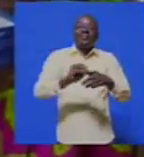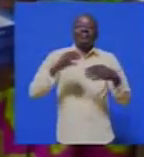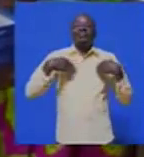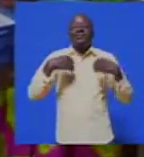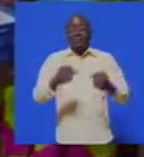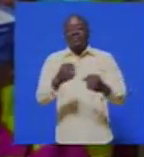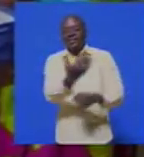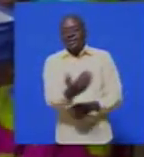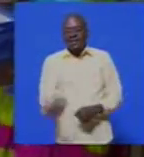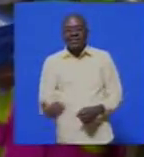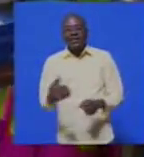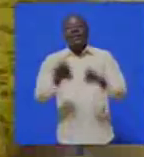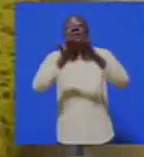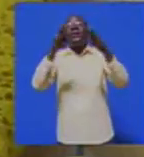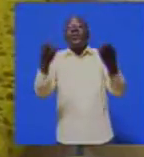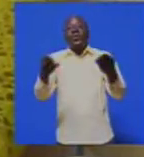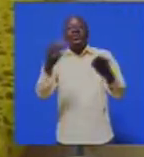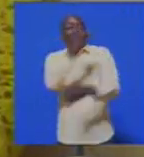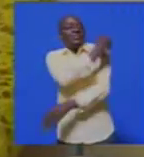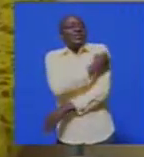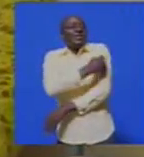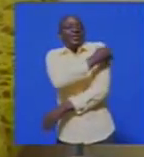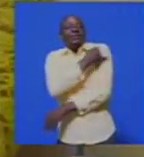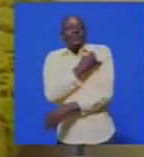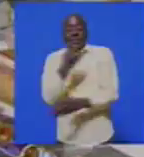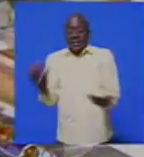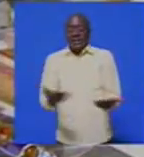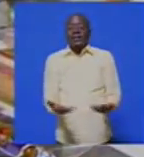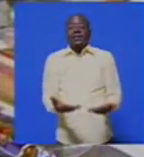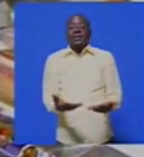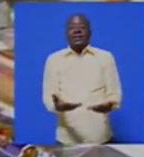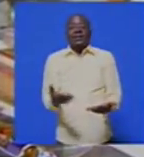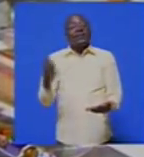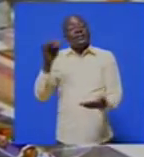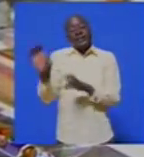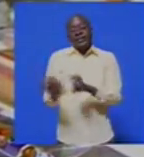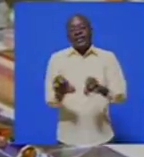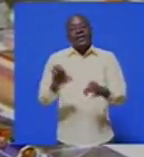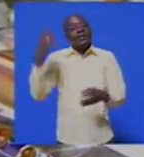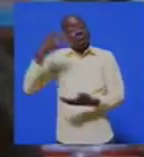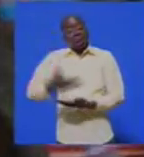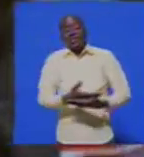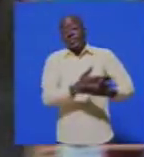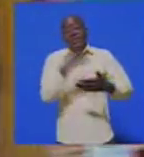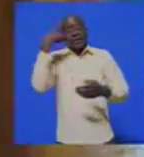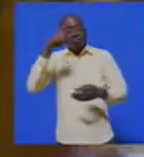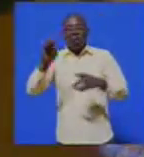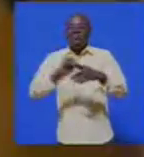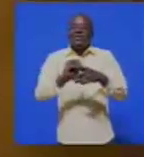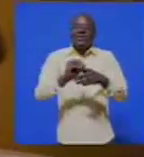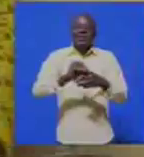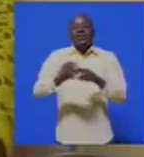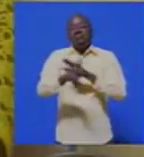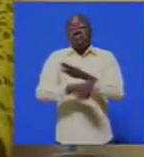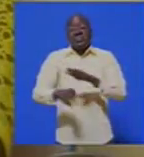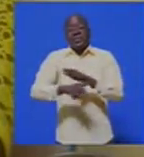le centre a ouvert cette infirmerie. Ici, se font les pesées et l'administration des soins primaires en cas de maladie.